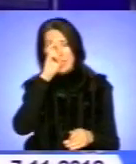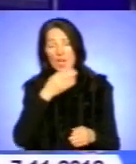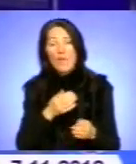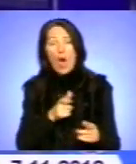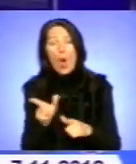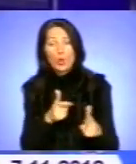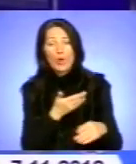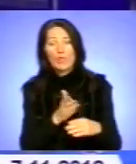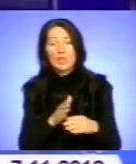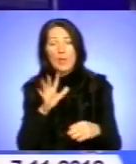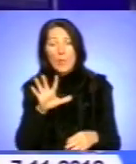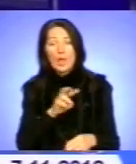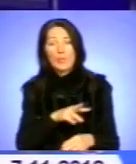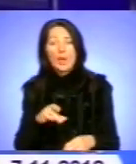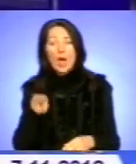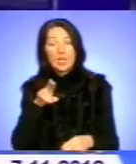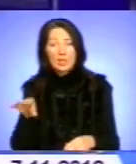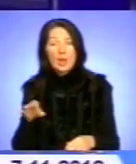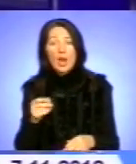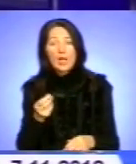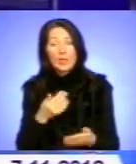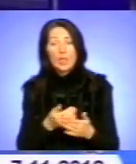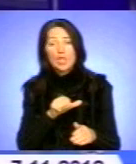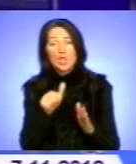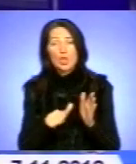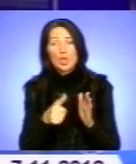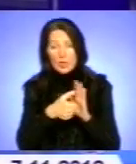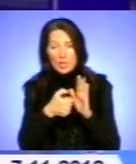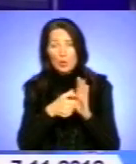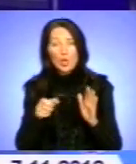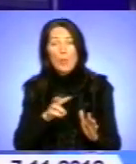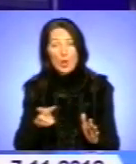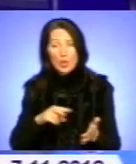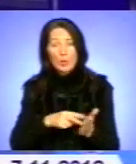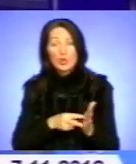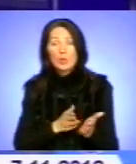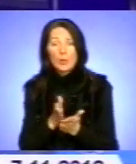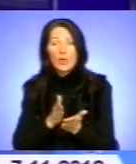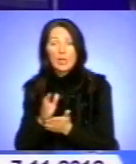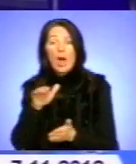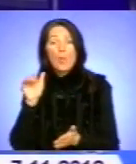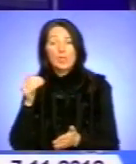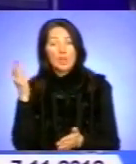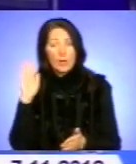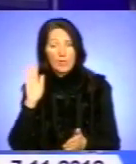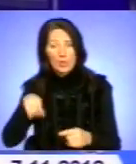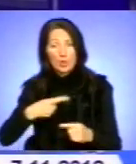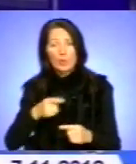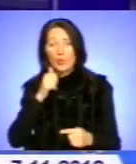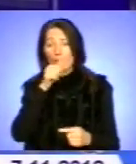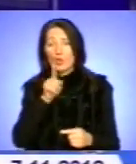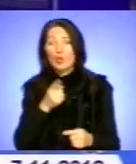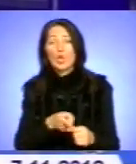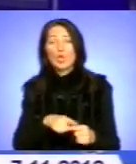виділити 5 мільярдів гривень. Майже 600 мільйонів з них планує спрямувати на позики в наступному році. Що з цього